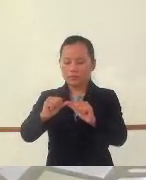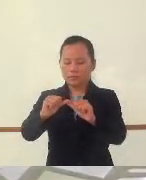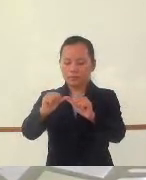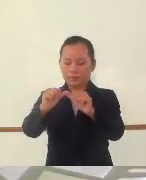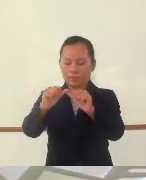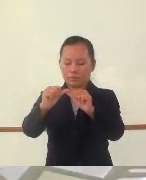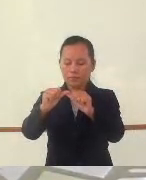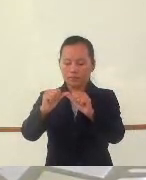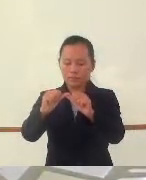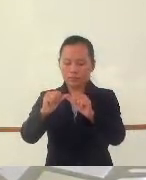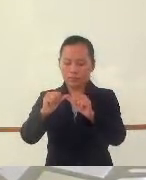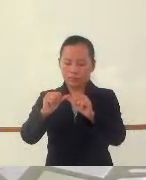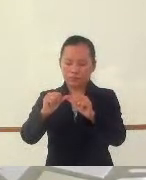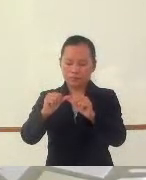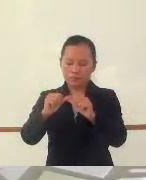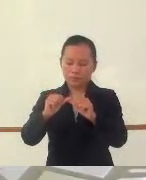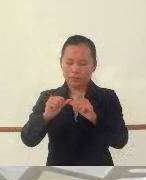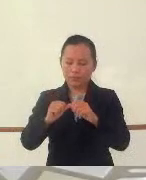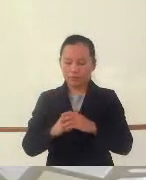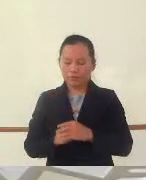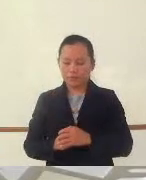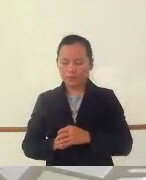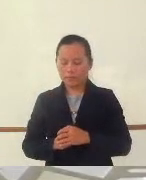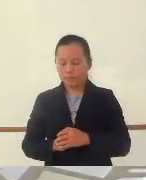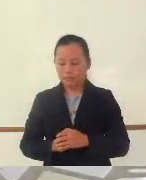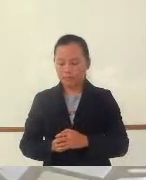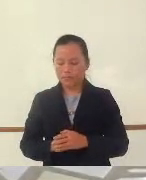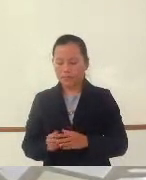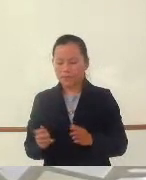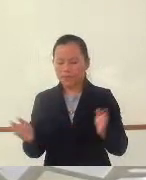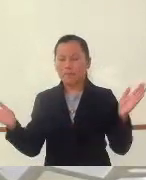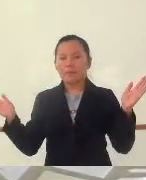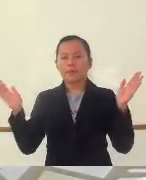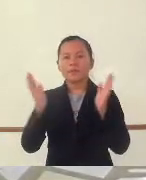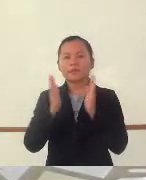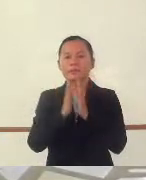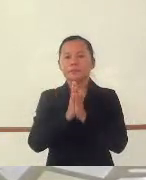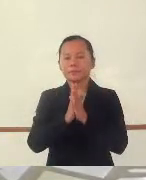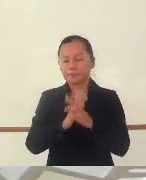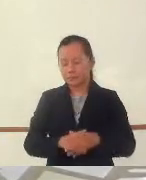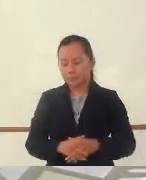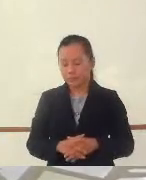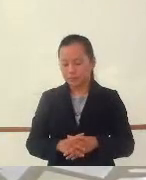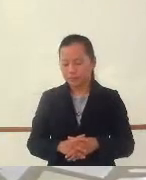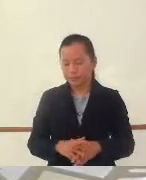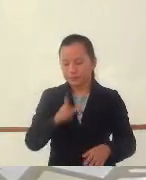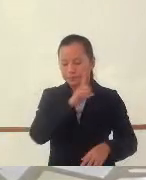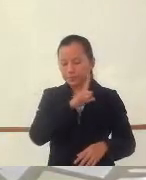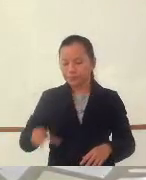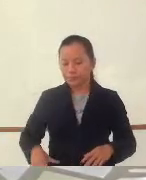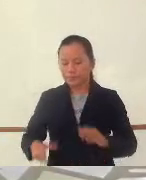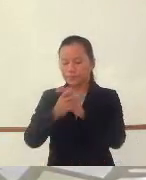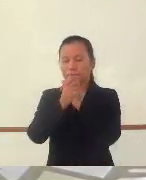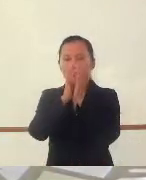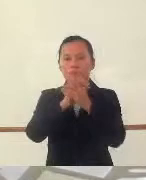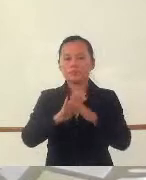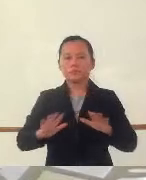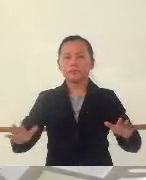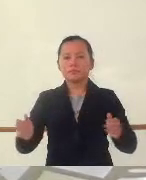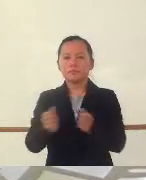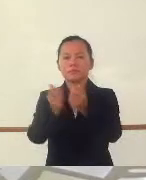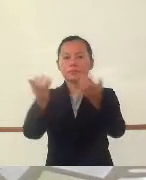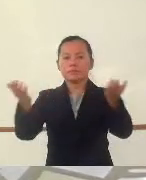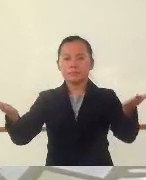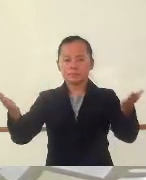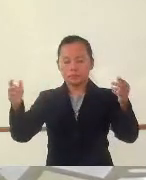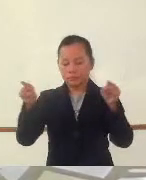kami kini dan sepanjang masa. Amin. Damai Tuhan bersamamu